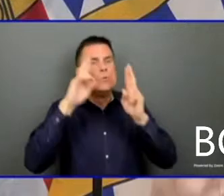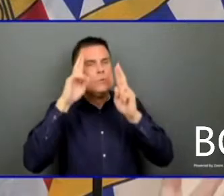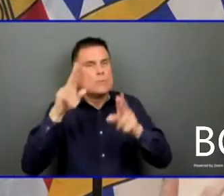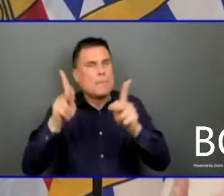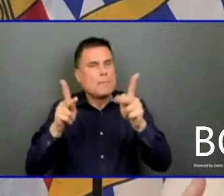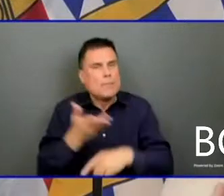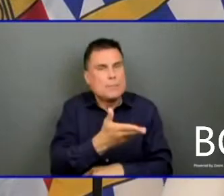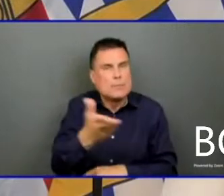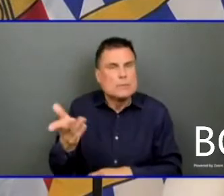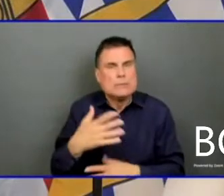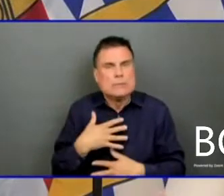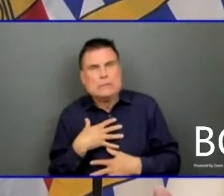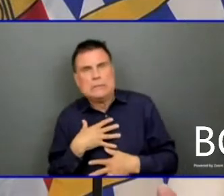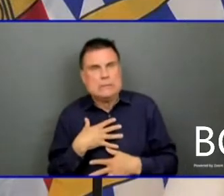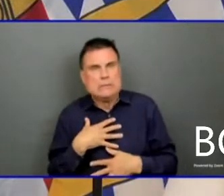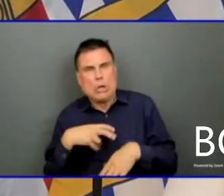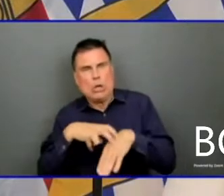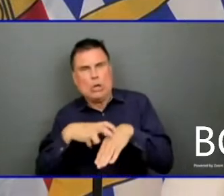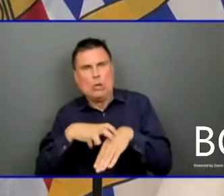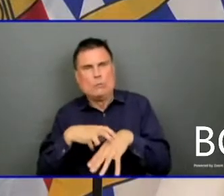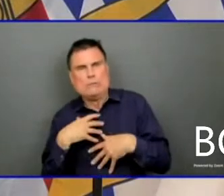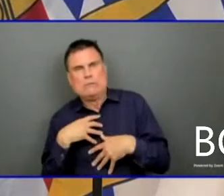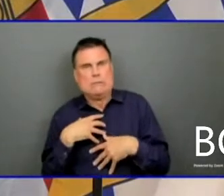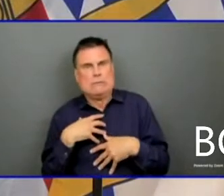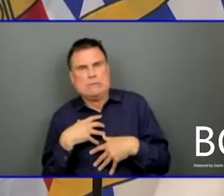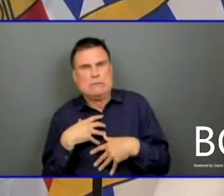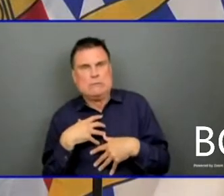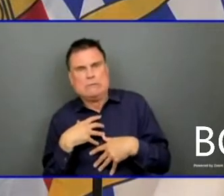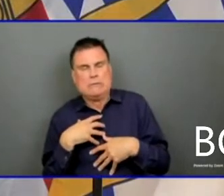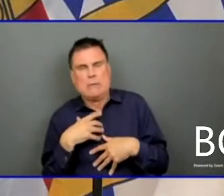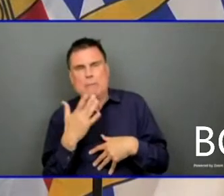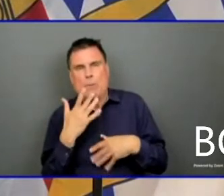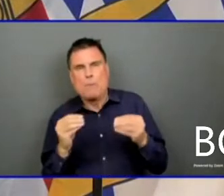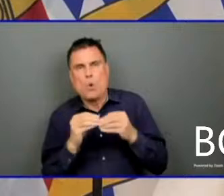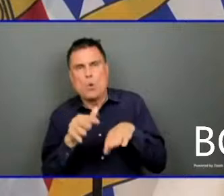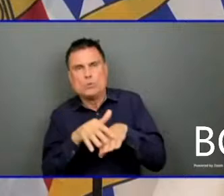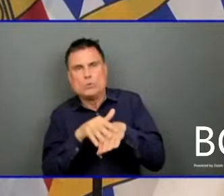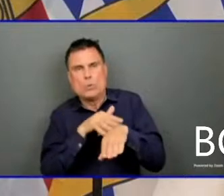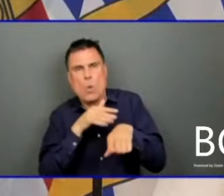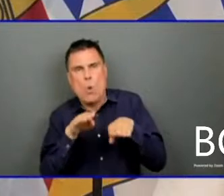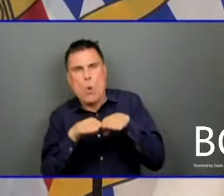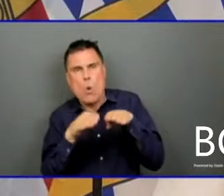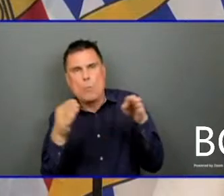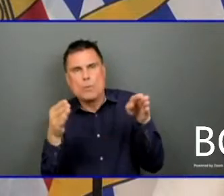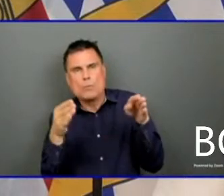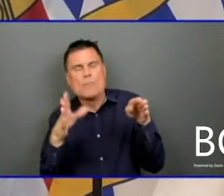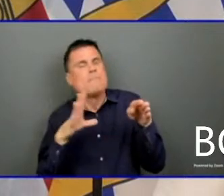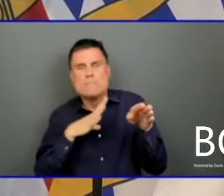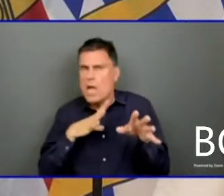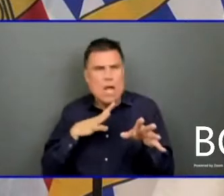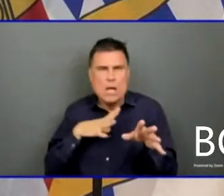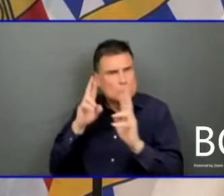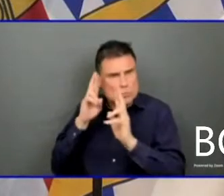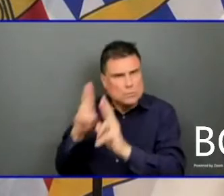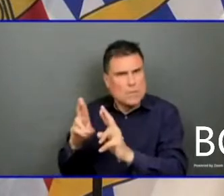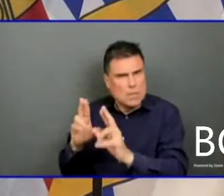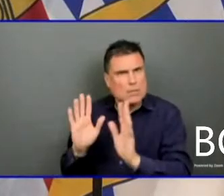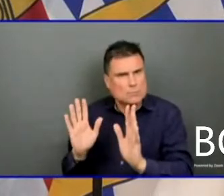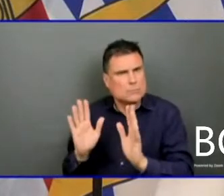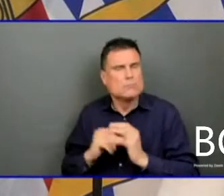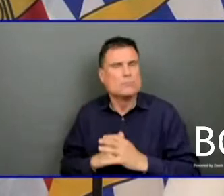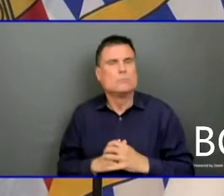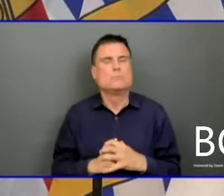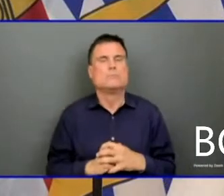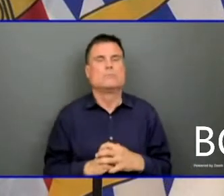轻这个禁令。所以我也知道每一个人都希望能够快步